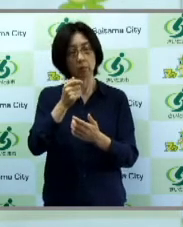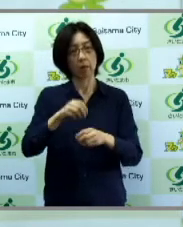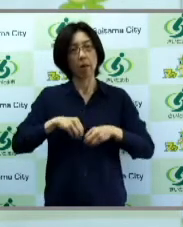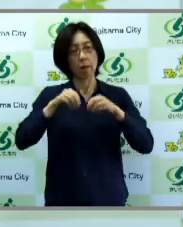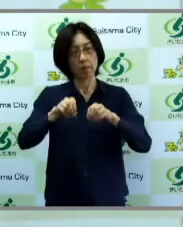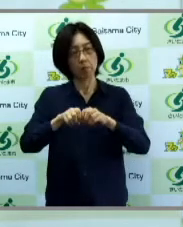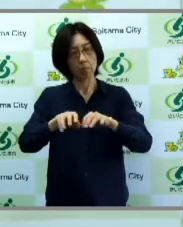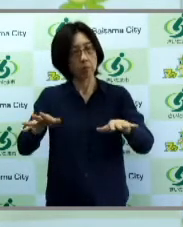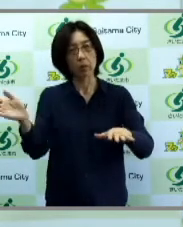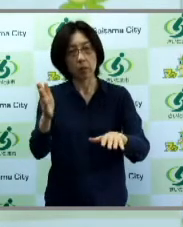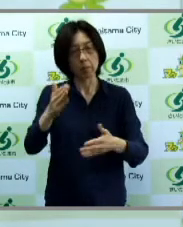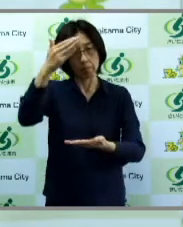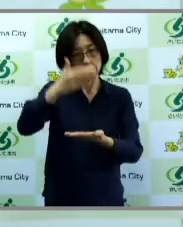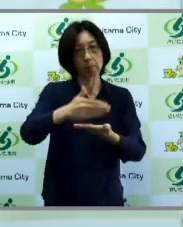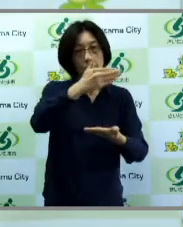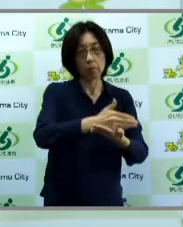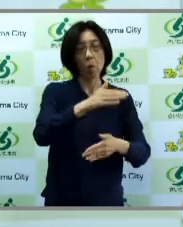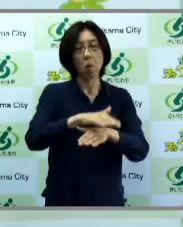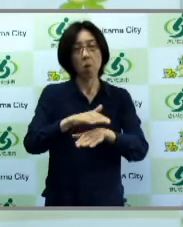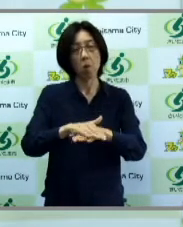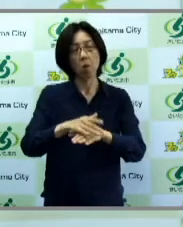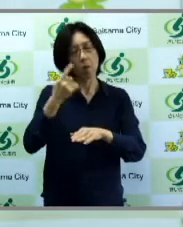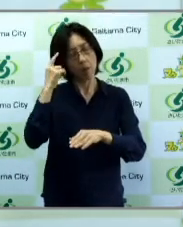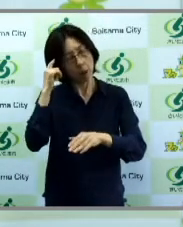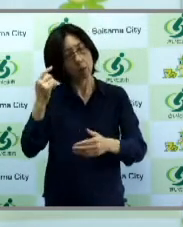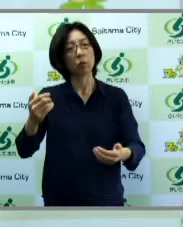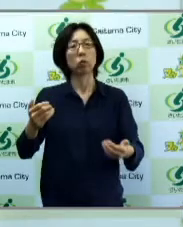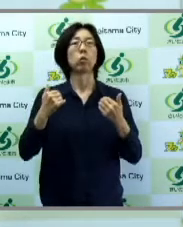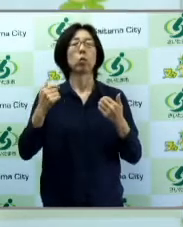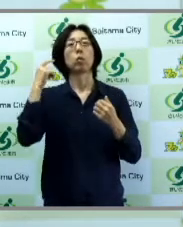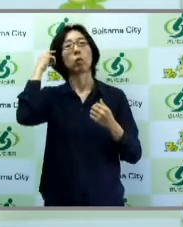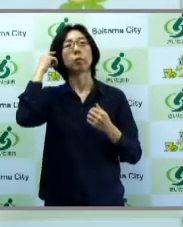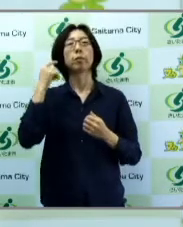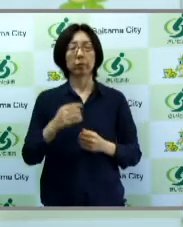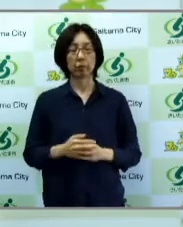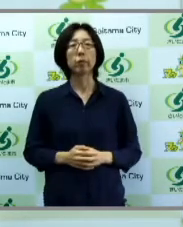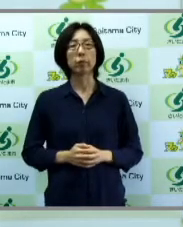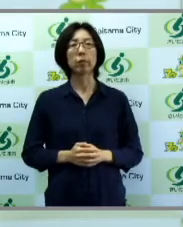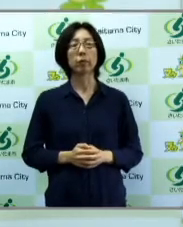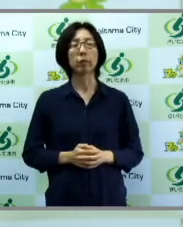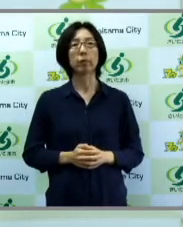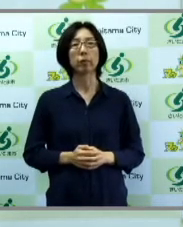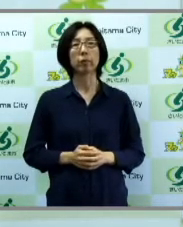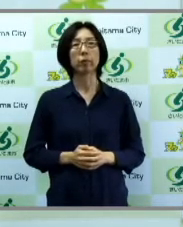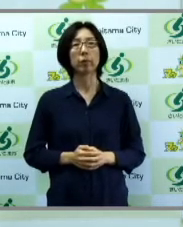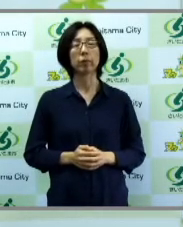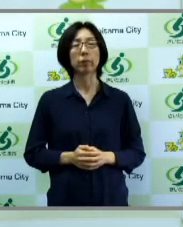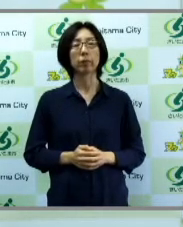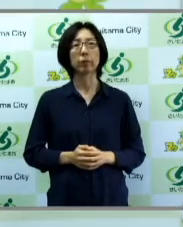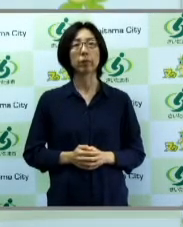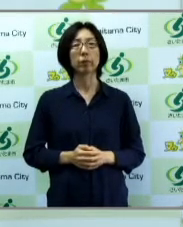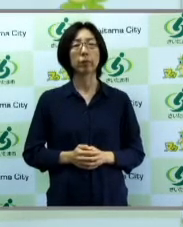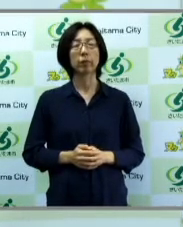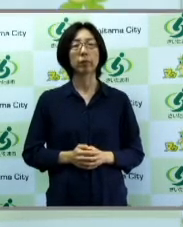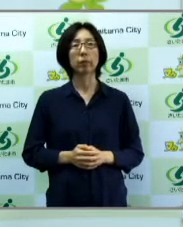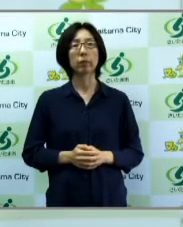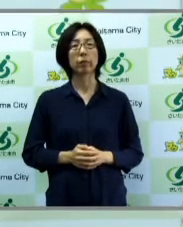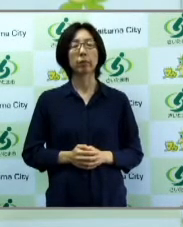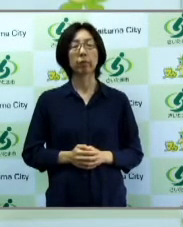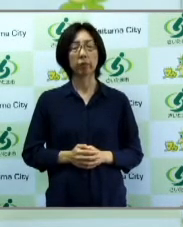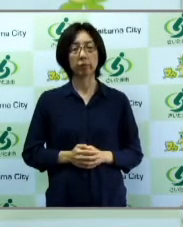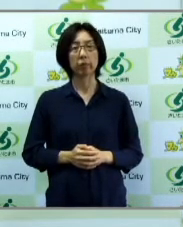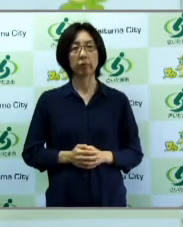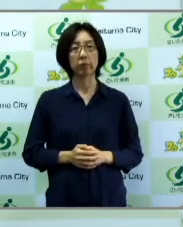かどうか、もう一回よく再考する必要があるのではないかというふうには考えております。そうした中で、私たちとしては、